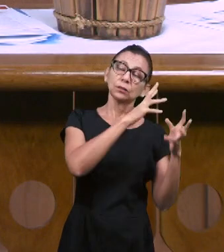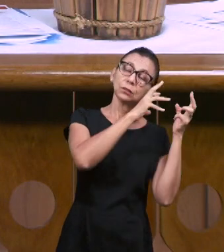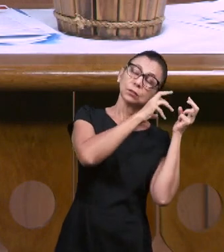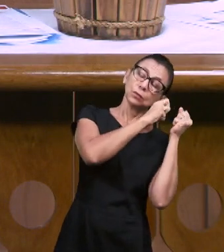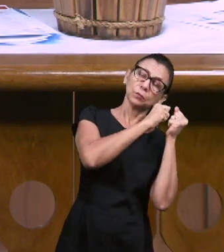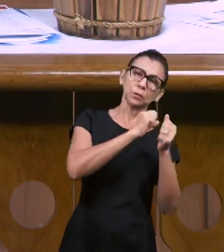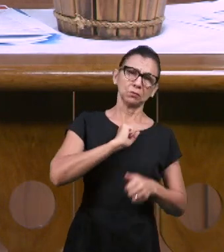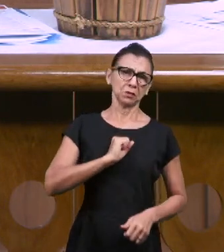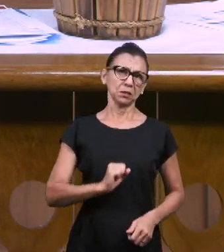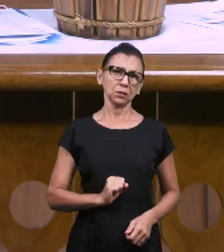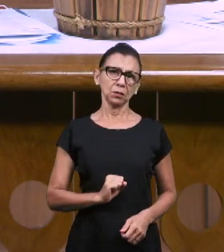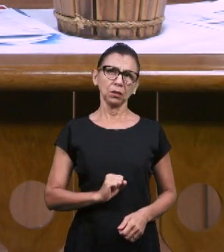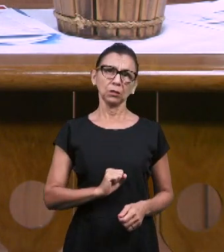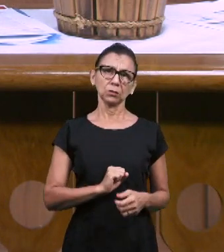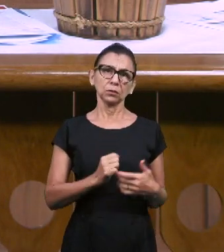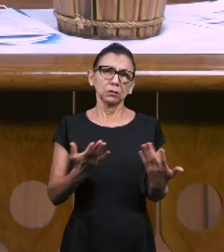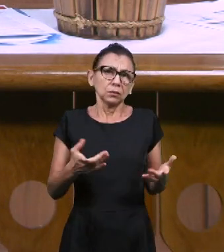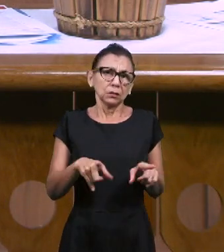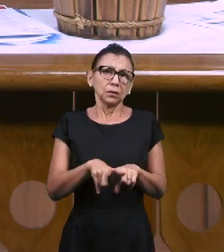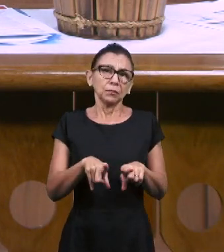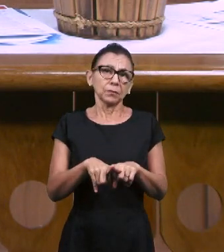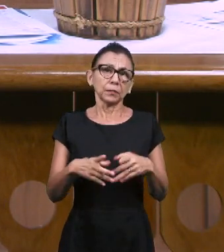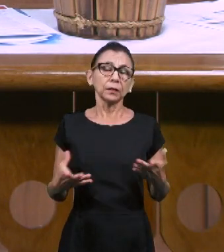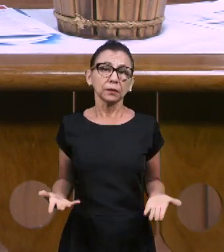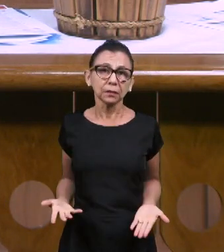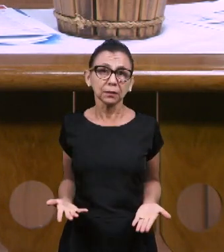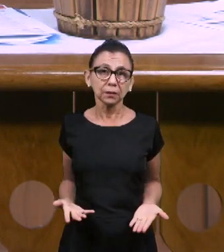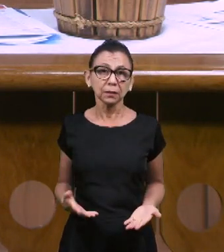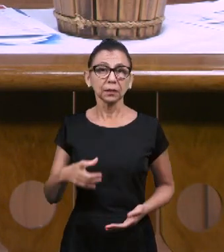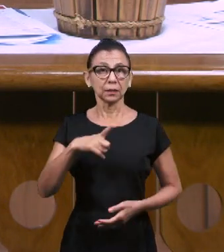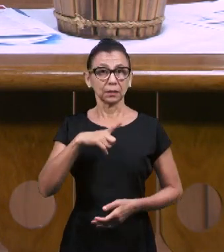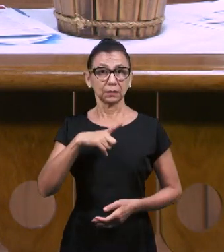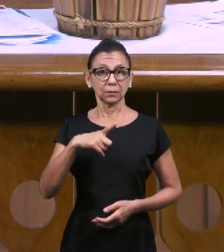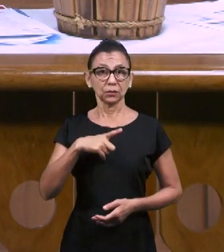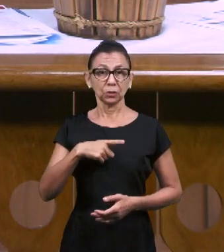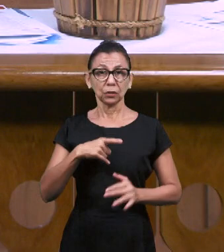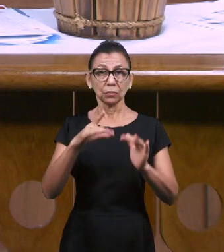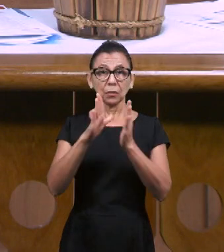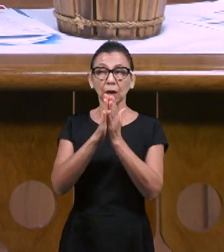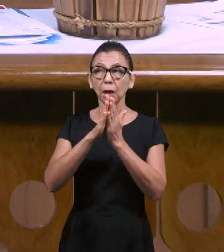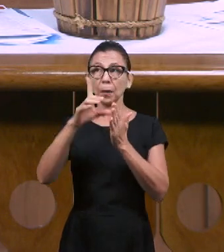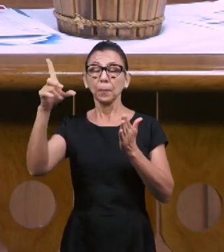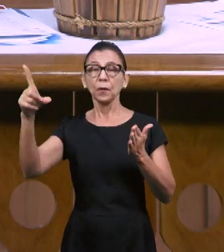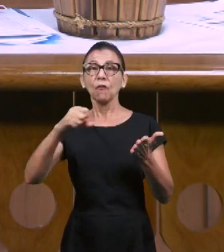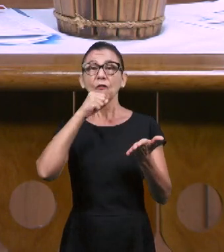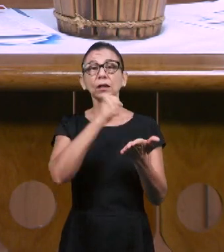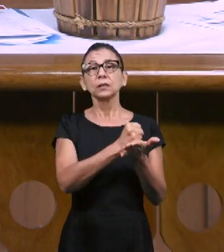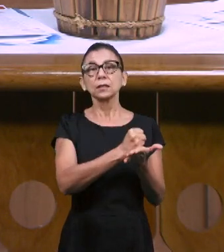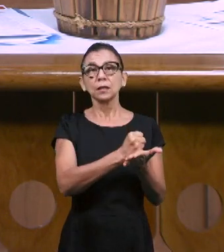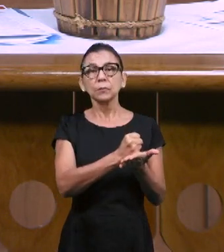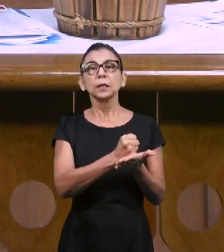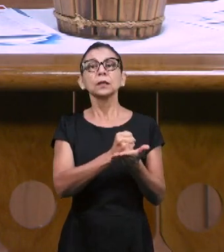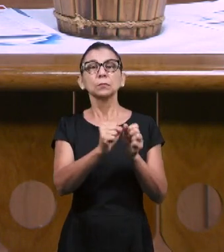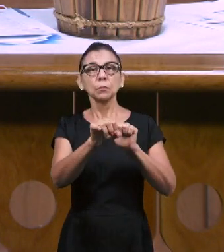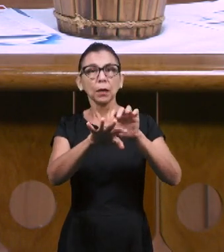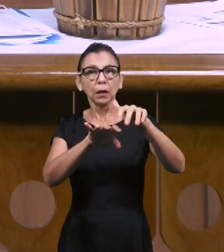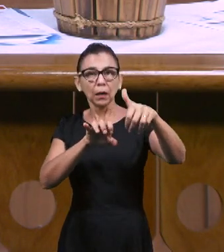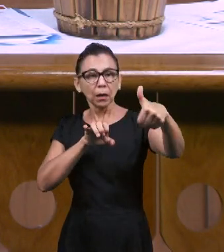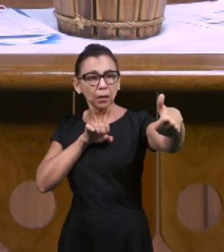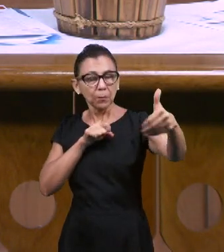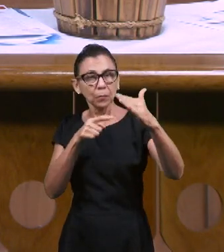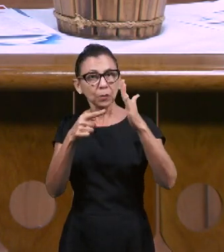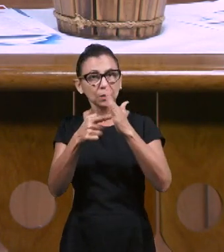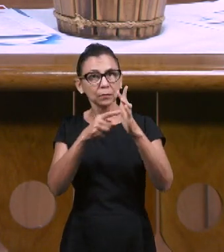d'ailleurs l'ont tué Jésus, et ils parlaient la Bible. Ils avaient, l'Ancien Testament était là. Tout l'Ancien